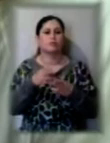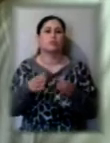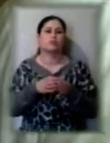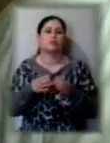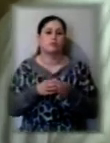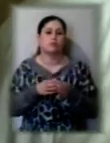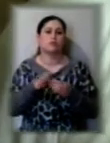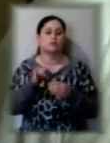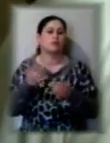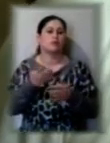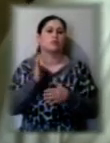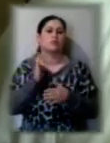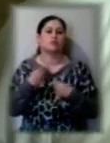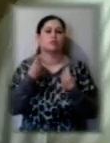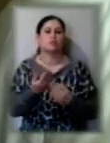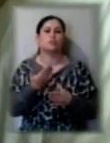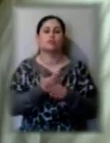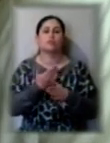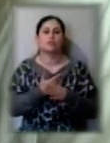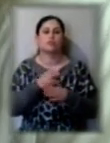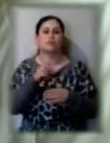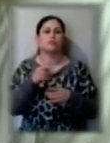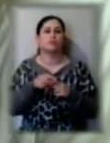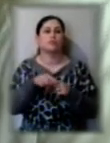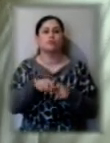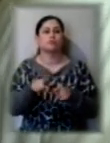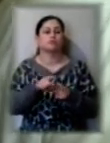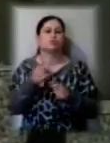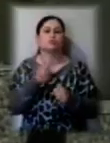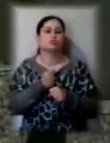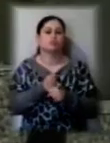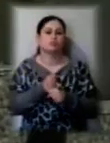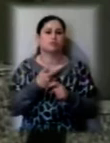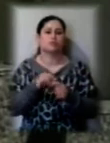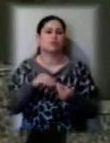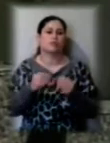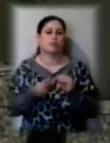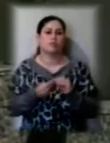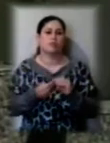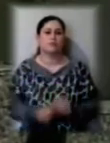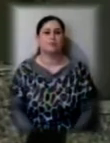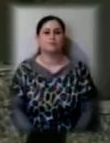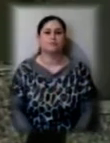яка буде надавати допомогу по тому, що зветься проблемами. Ольга Ляшенко,